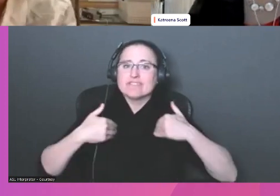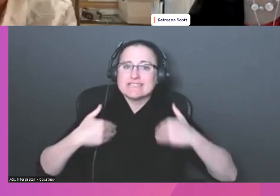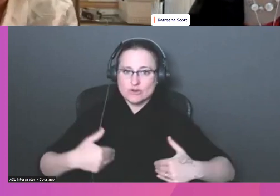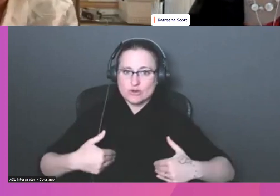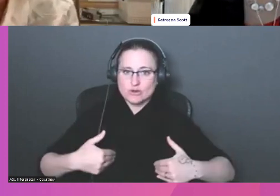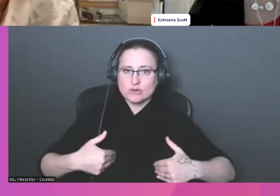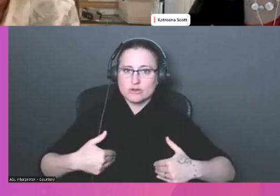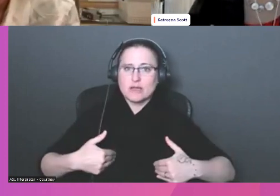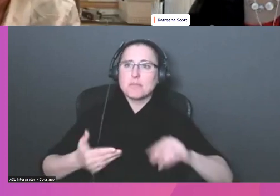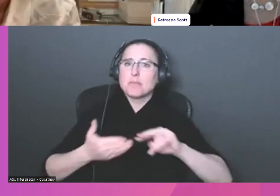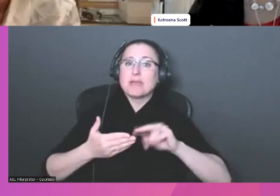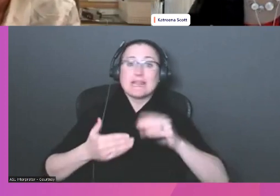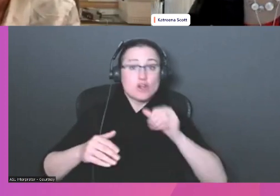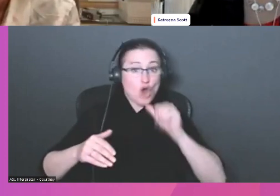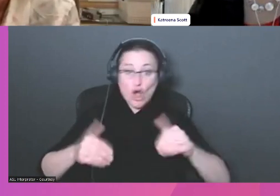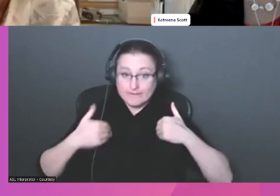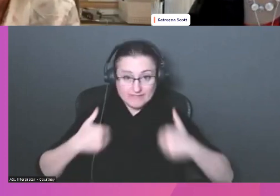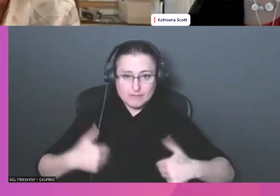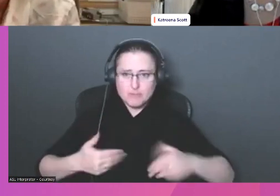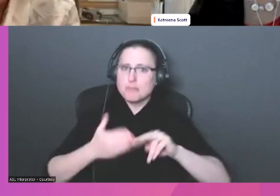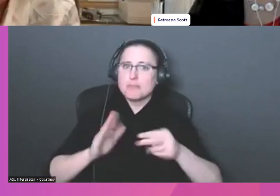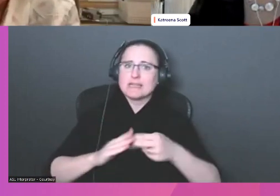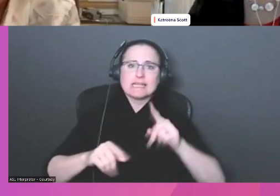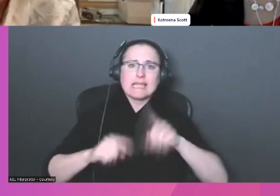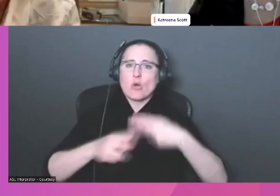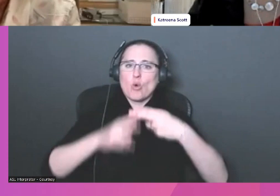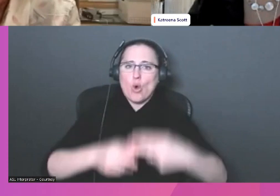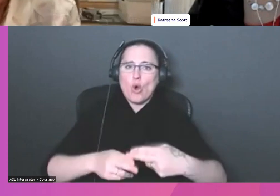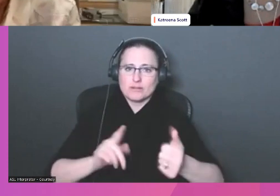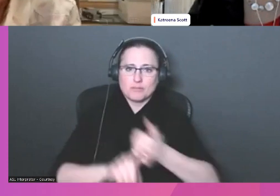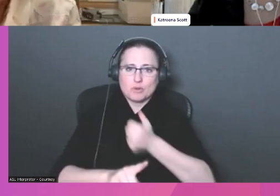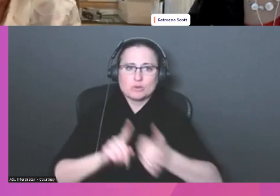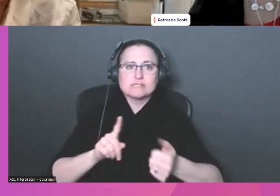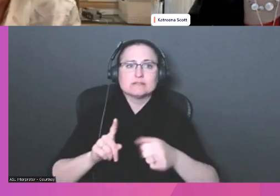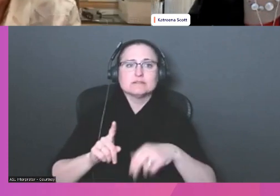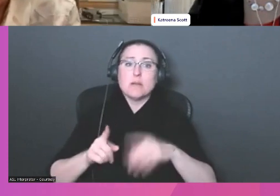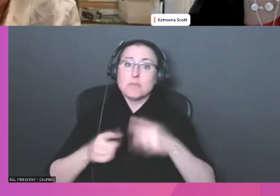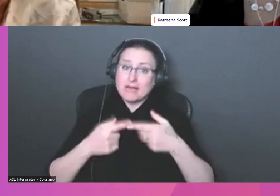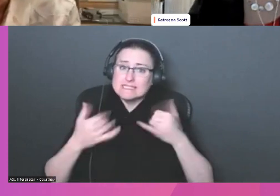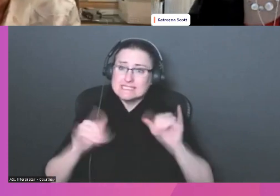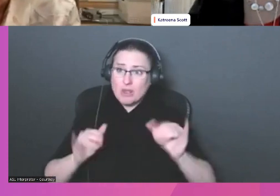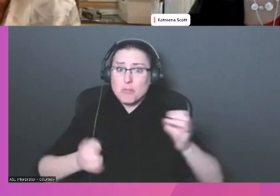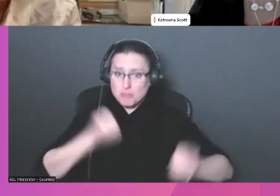ce n'est pas physique, il ne s'agit pas de maltraitance. Donc,